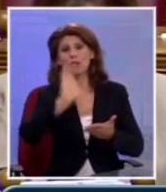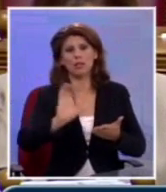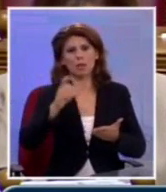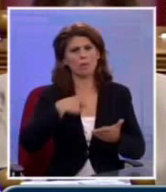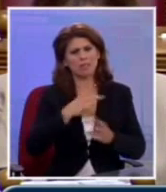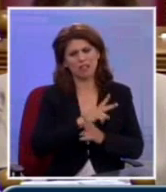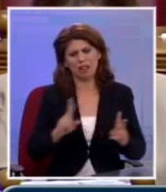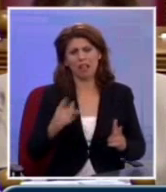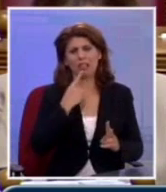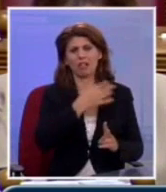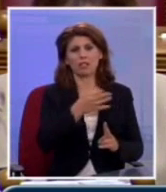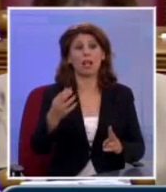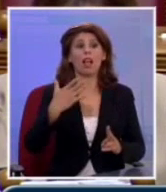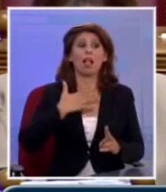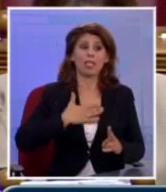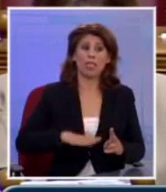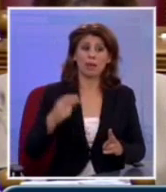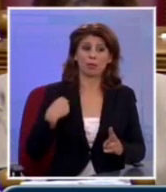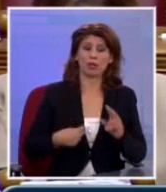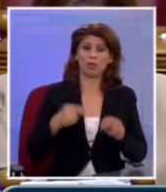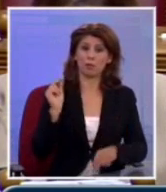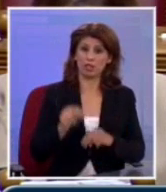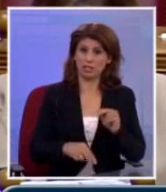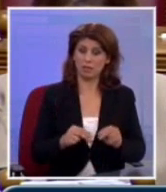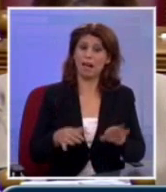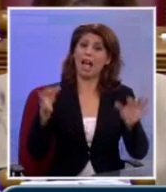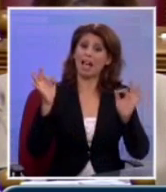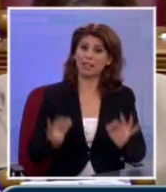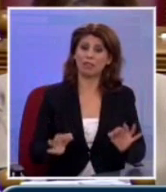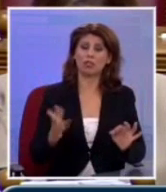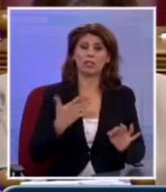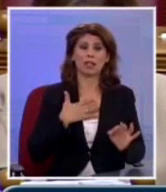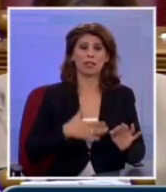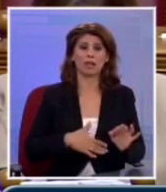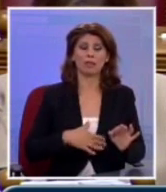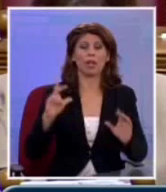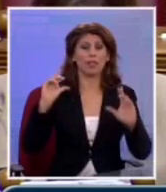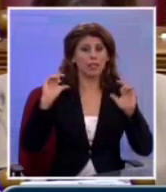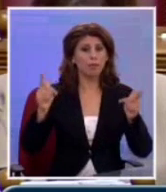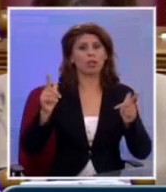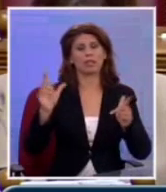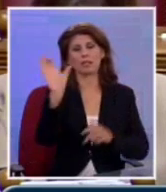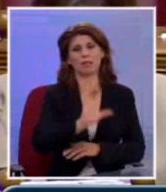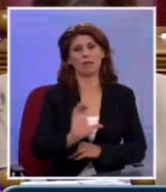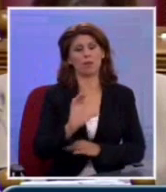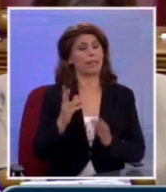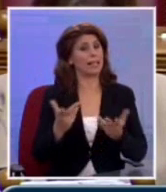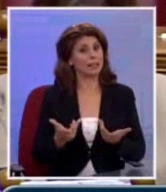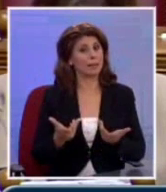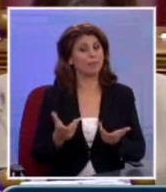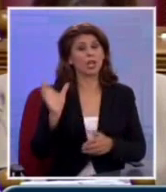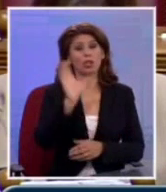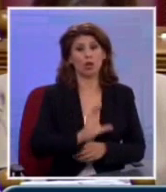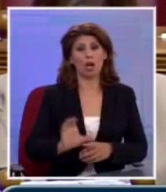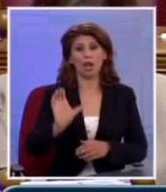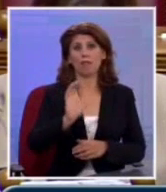καθαρά ότι θέλουμε το δημοψήφισμα ακριβώς γιατί θέλουμε δημοκρατία στην Ευρώπη. Γιατί το